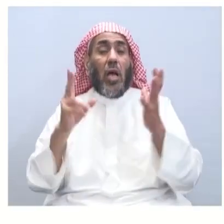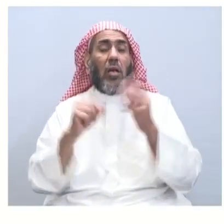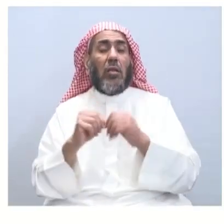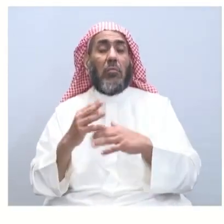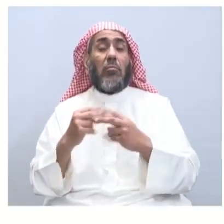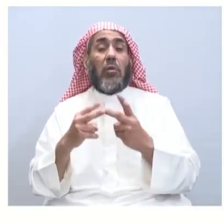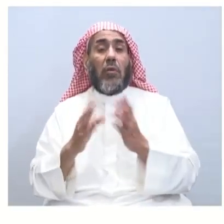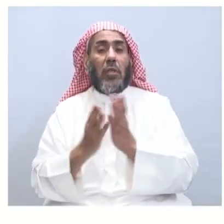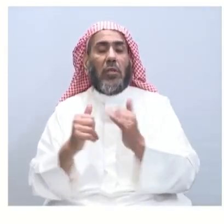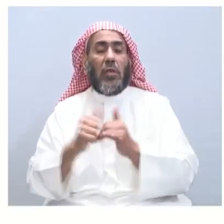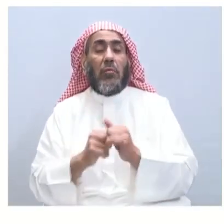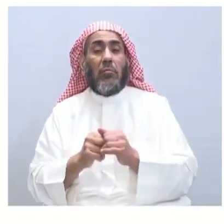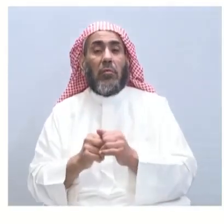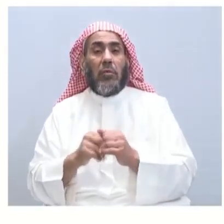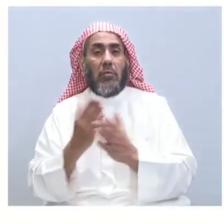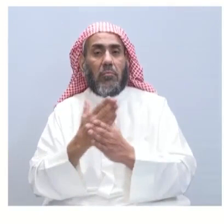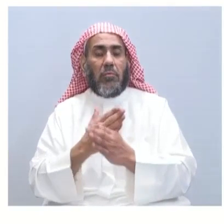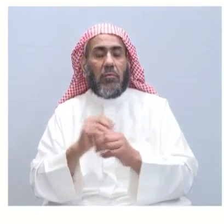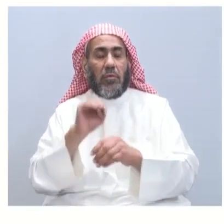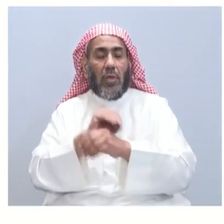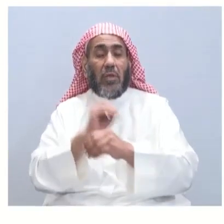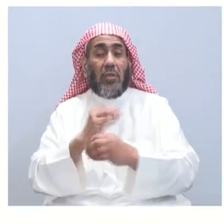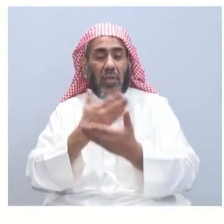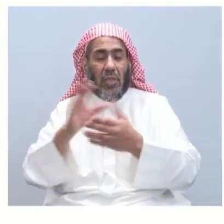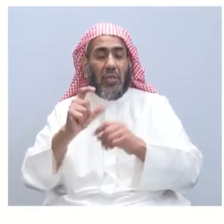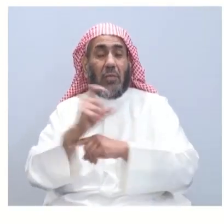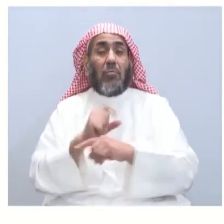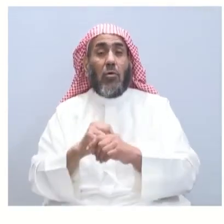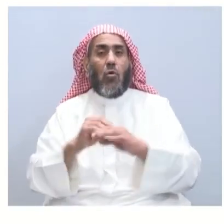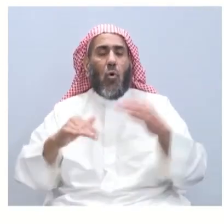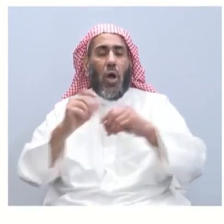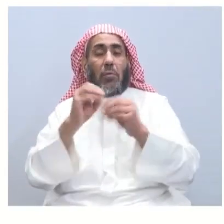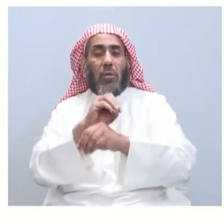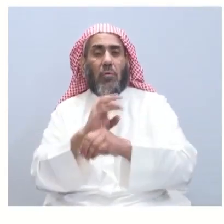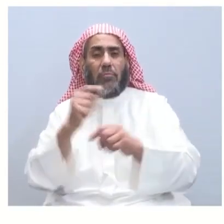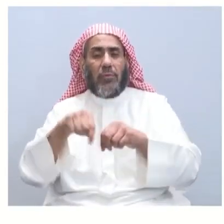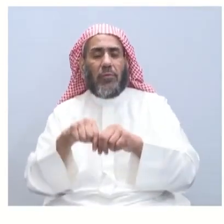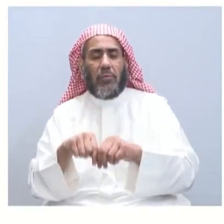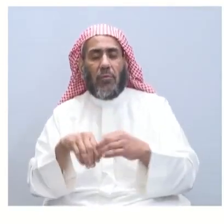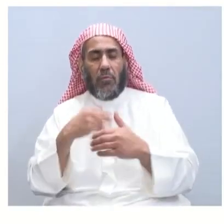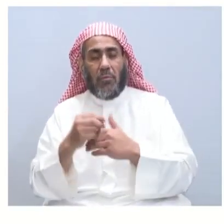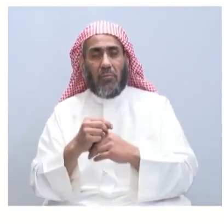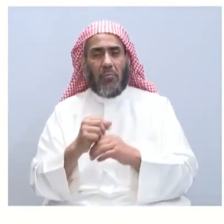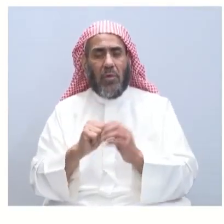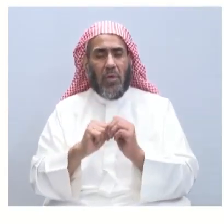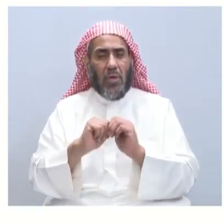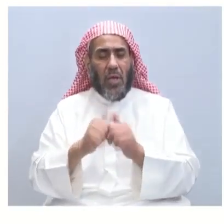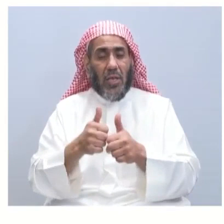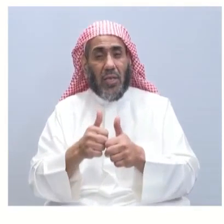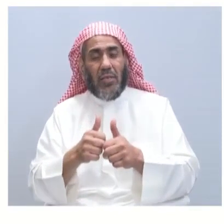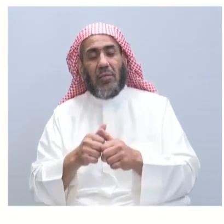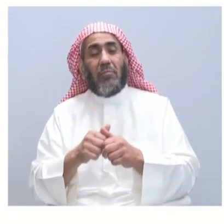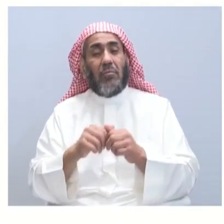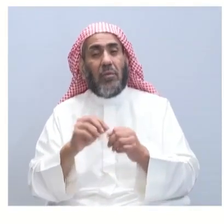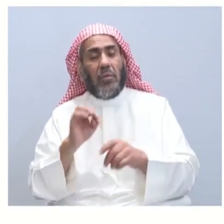فازدهر الادب بهذه الطريقه في لانه دعا ل تطهير الاسلام وواكب الدعوه فيه ثم ايد الدعوه